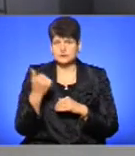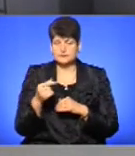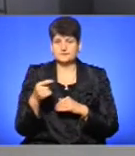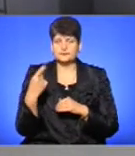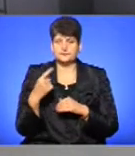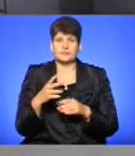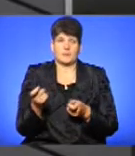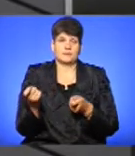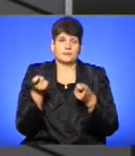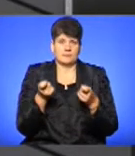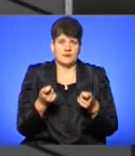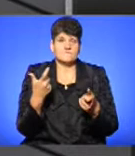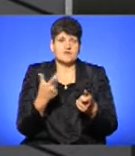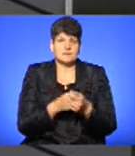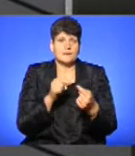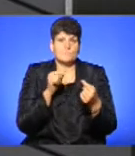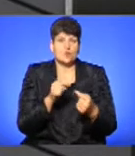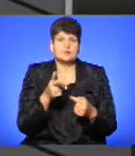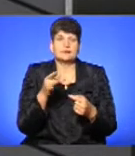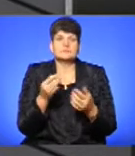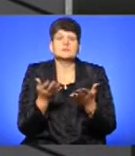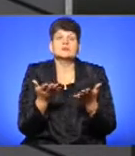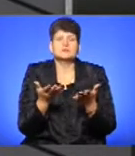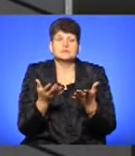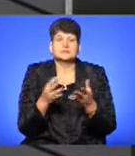грипу. Які саме і в якому обсязі?